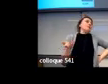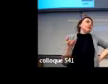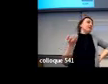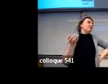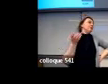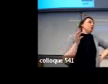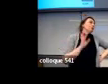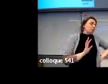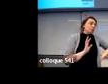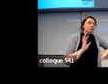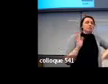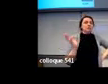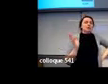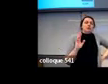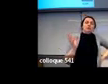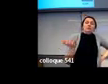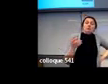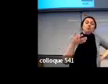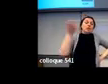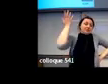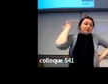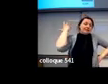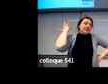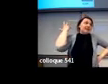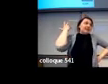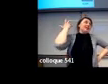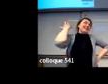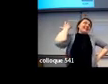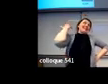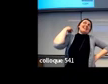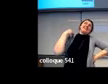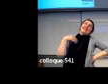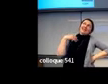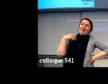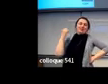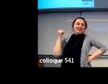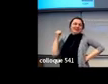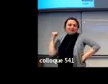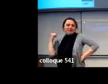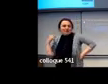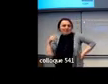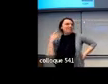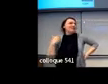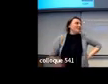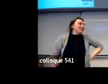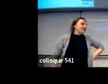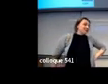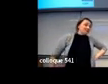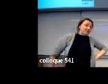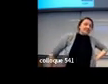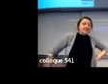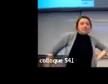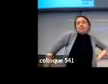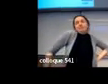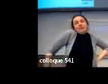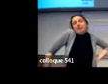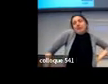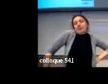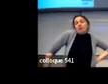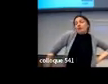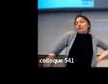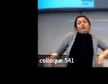sur un manuel de cours? J'ai quand même travaillé il y a très, très, très, très, très longtemps sur un manuel de physique.